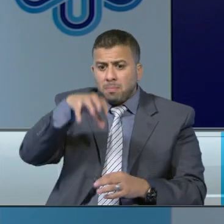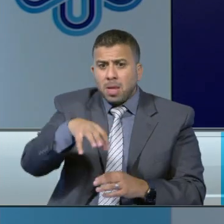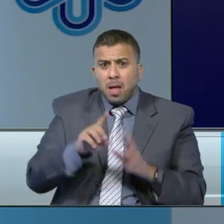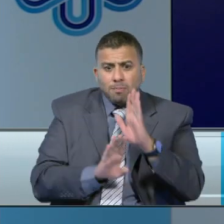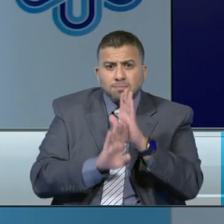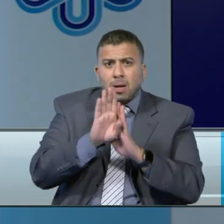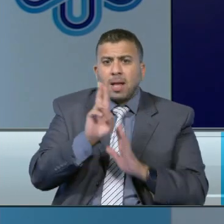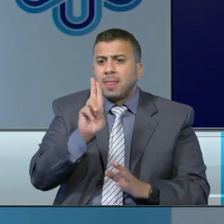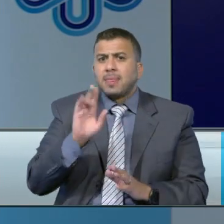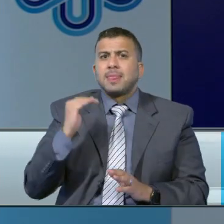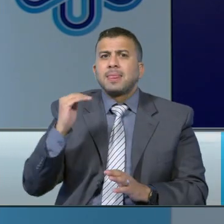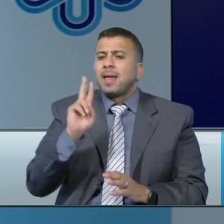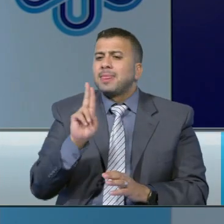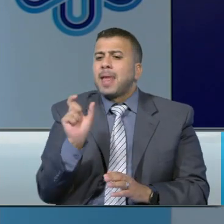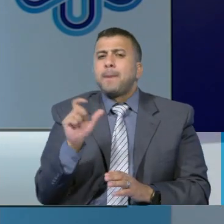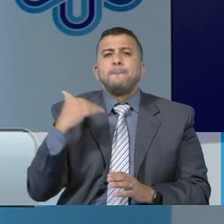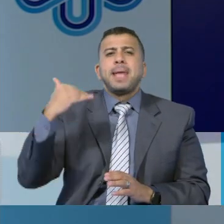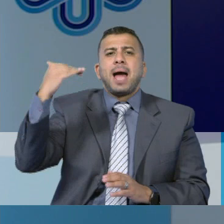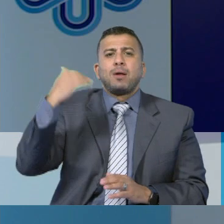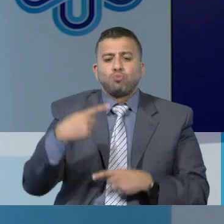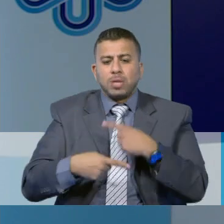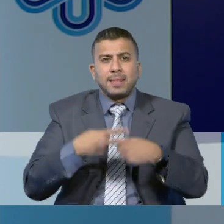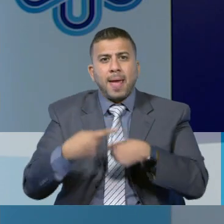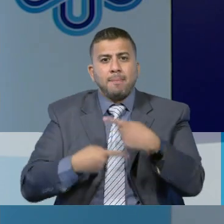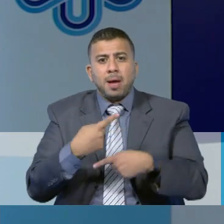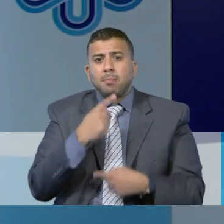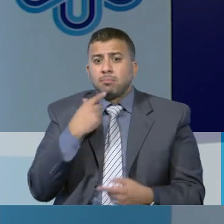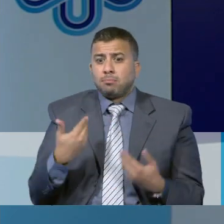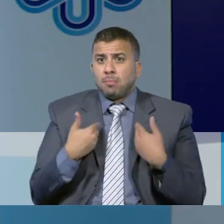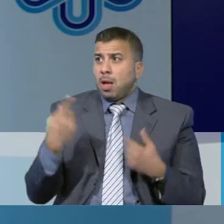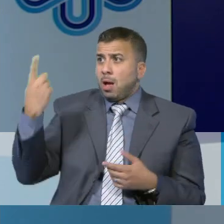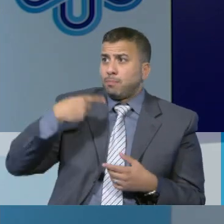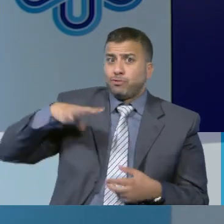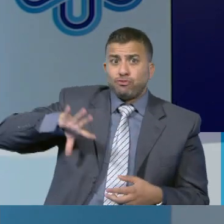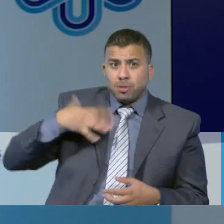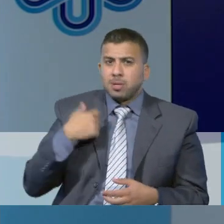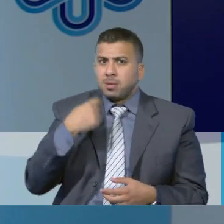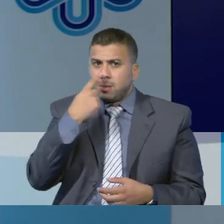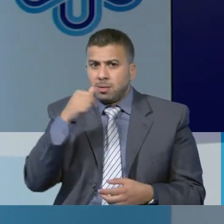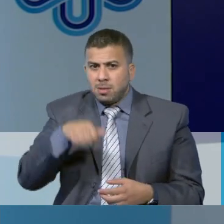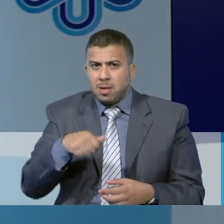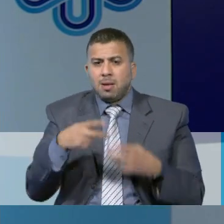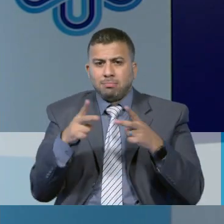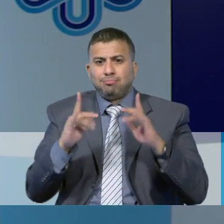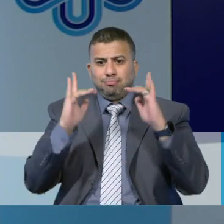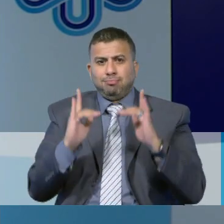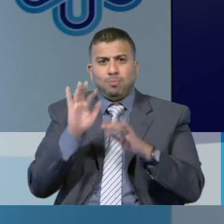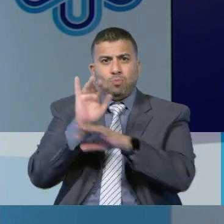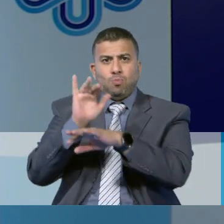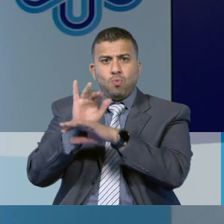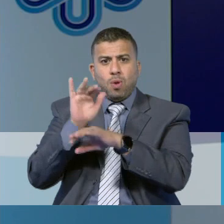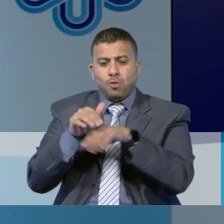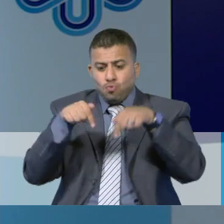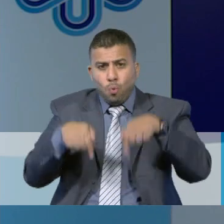موضوع التنمية المستدامة، وبناء عليه نحن أطلقنا هذا المختبر اليوم بحيث أنه